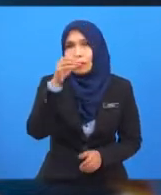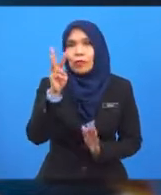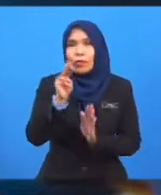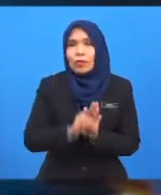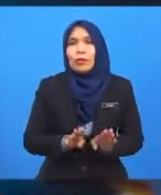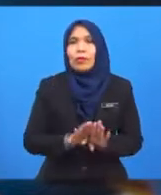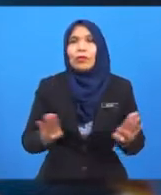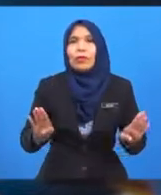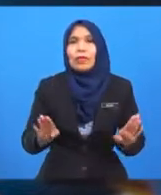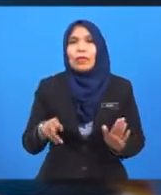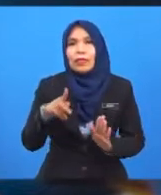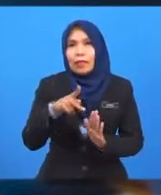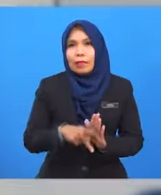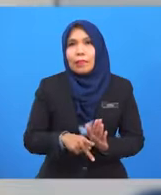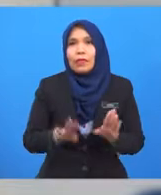tin ini?